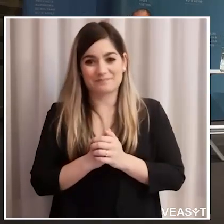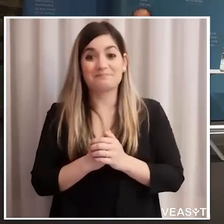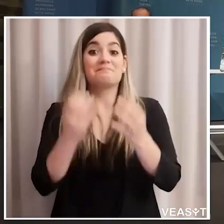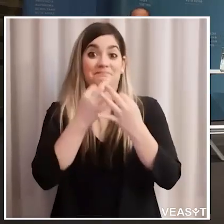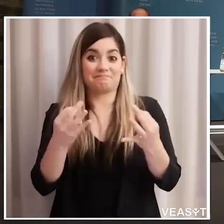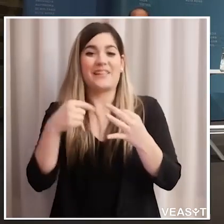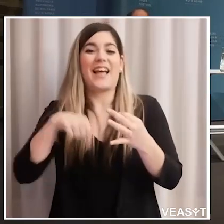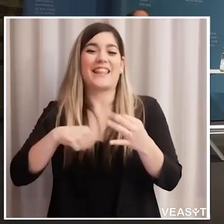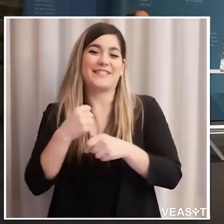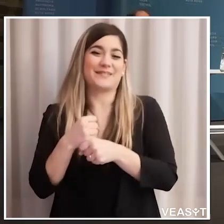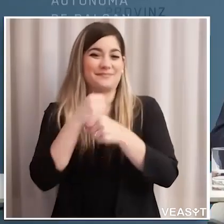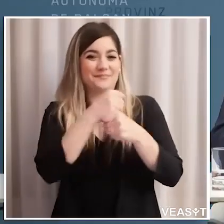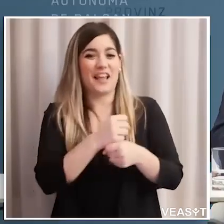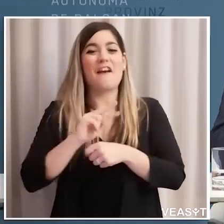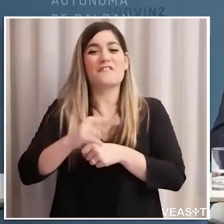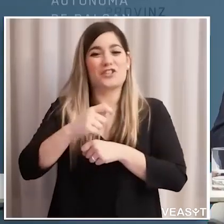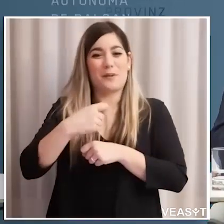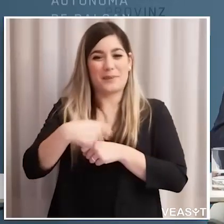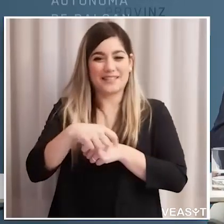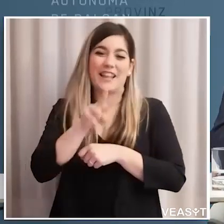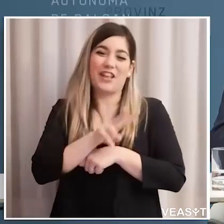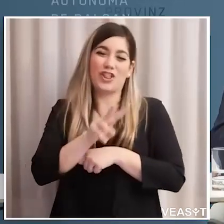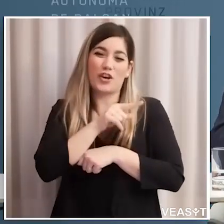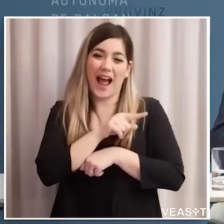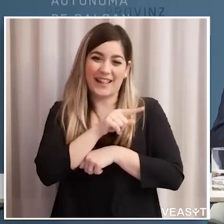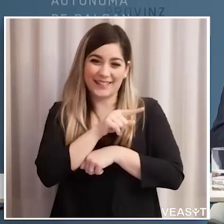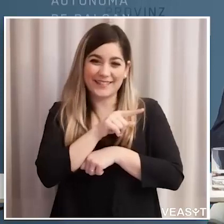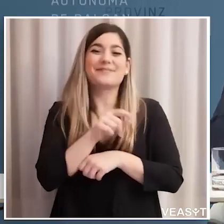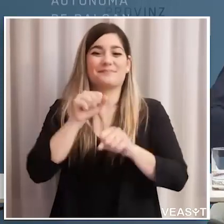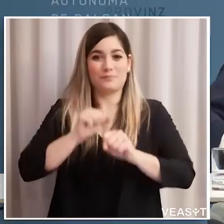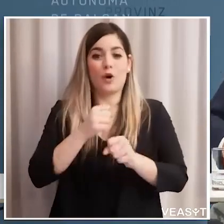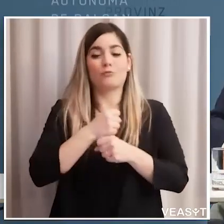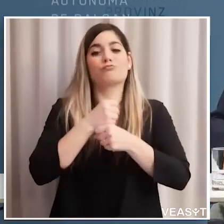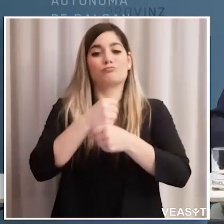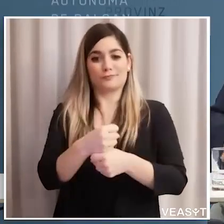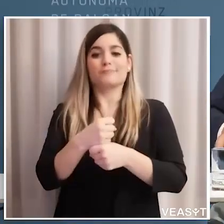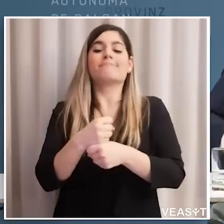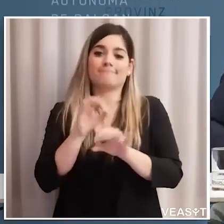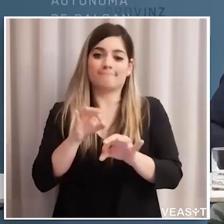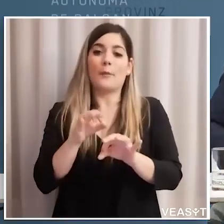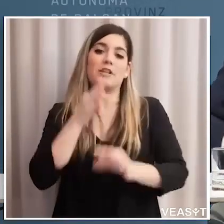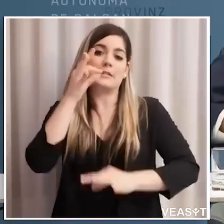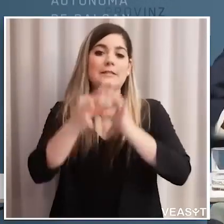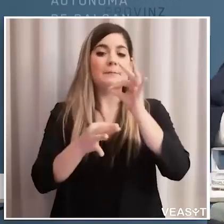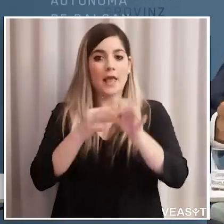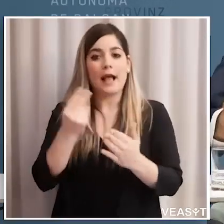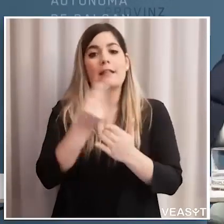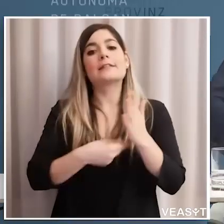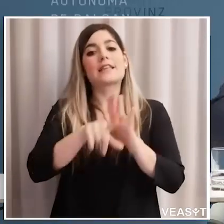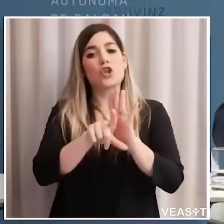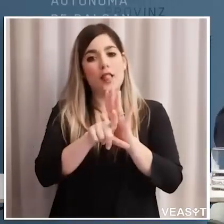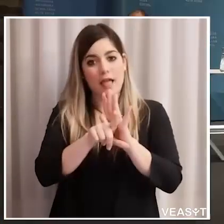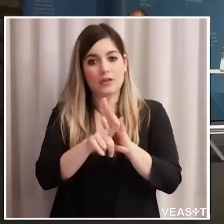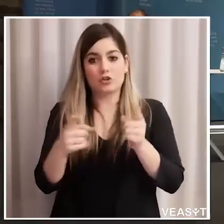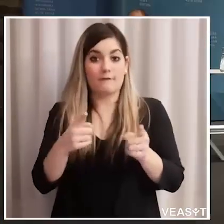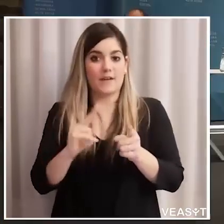Bene, direi che passiamo adesso al vicepresidente Giuliano Vettorato, che ovviamente prenderà posizione anche lui sul disegno di